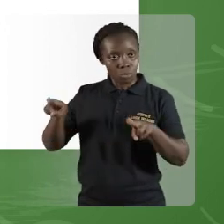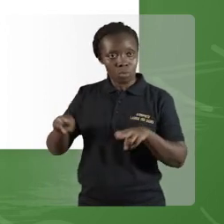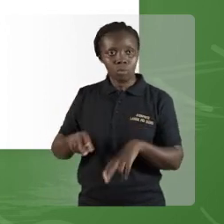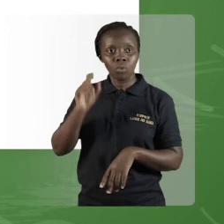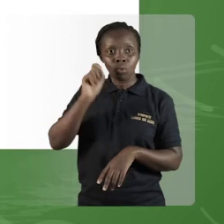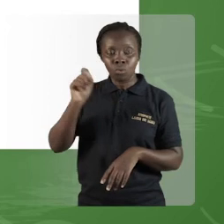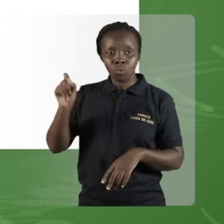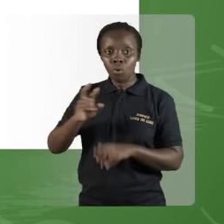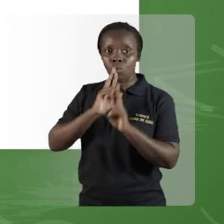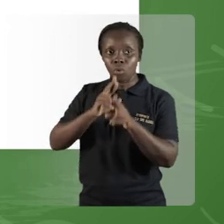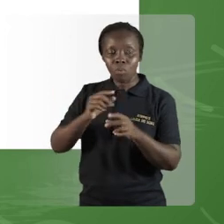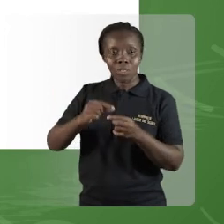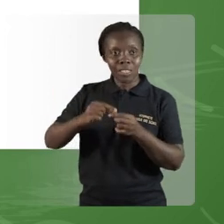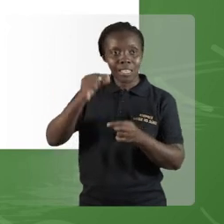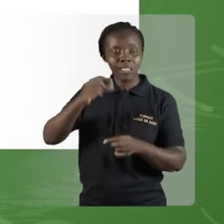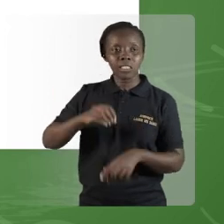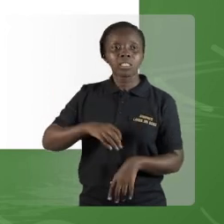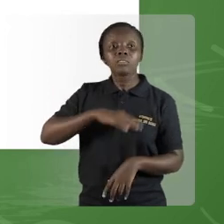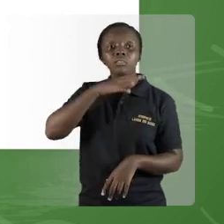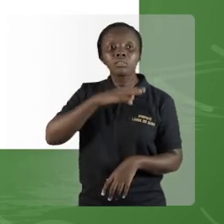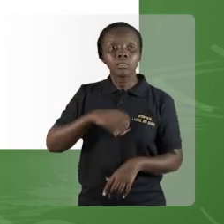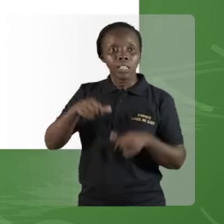tige reste dans sa position verticale.